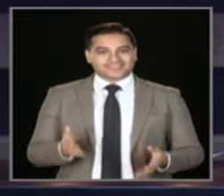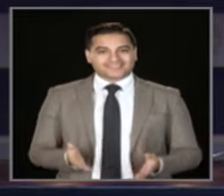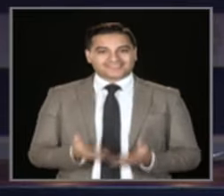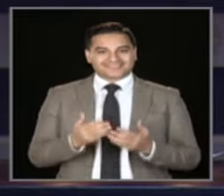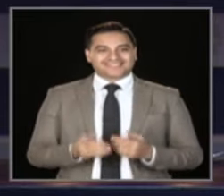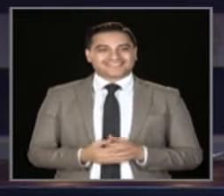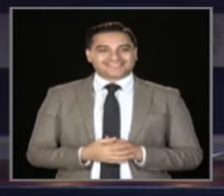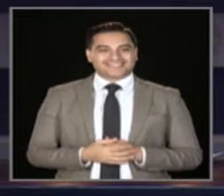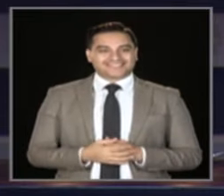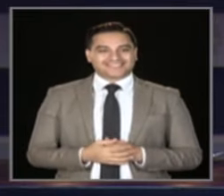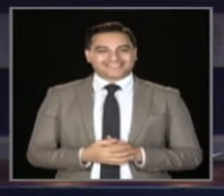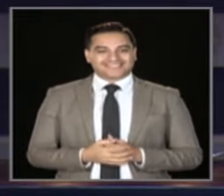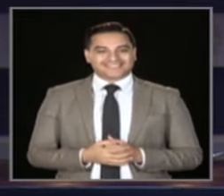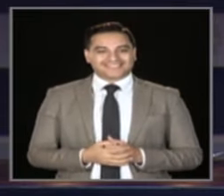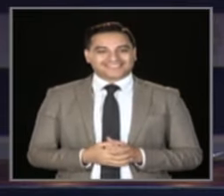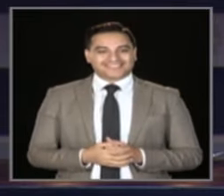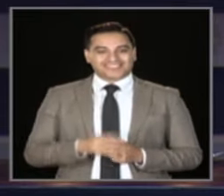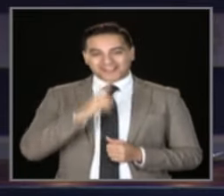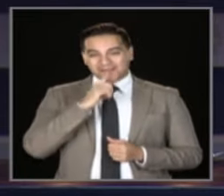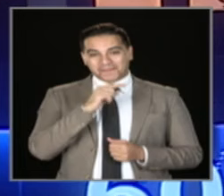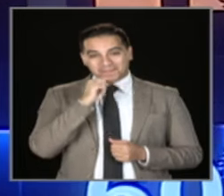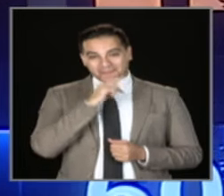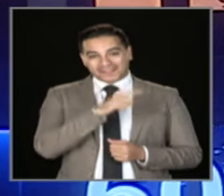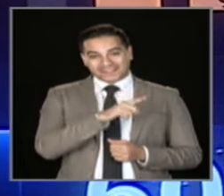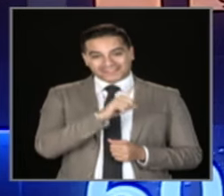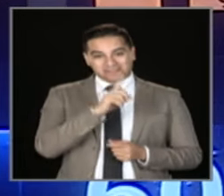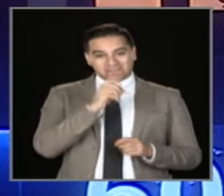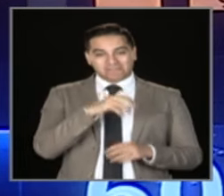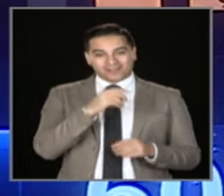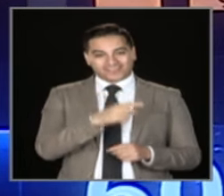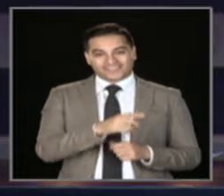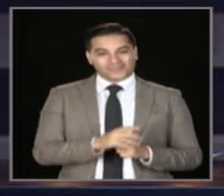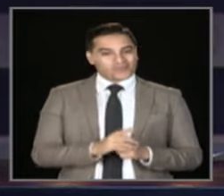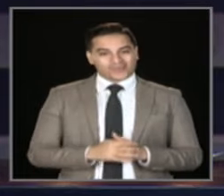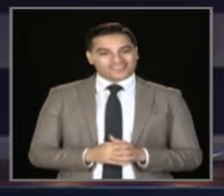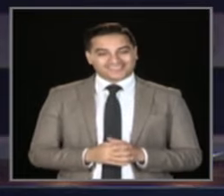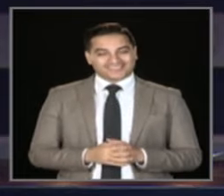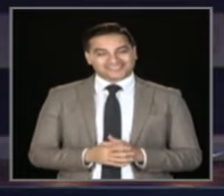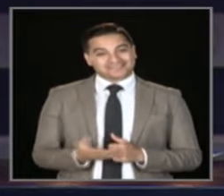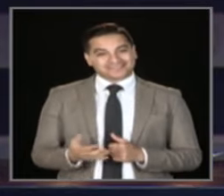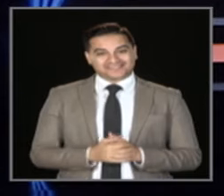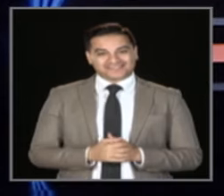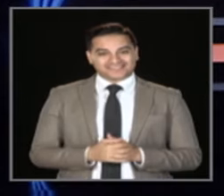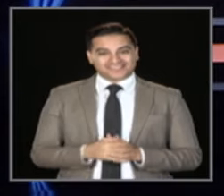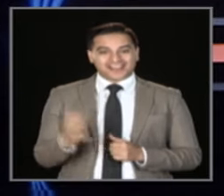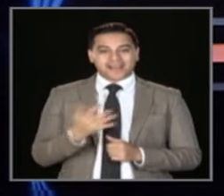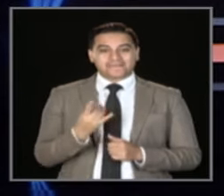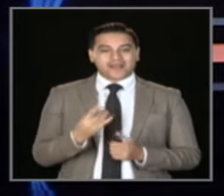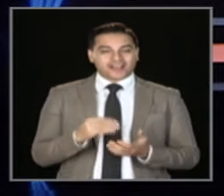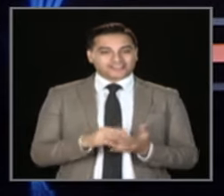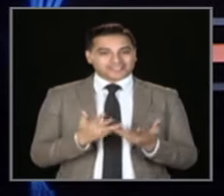عليك كده البنت دي مبروكه يا باشا على الشباب والله ما عارفه 10 نقاط